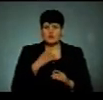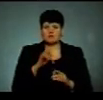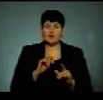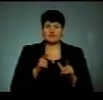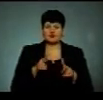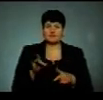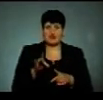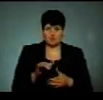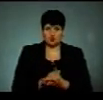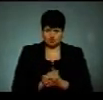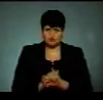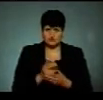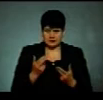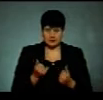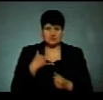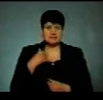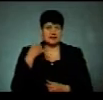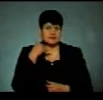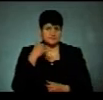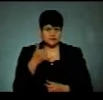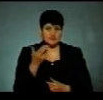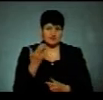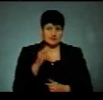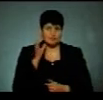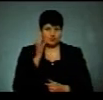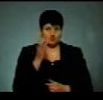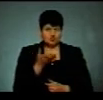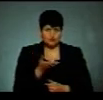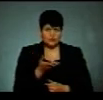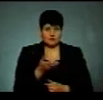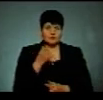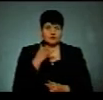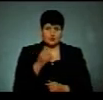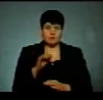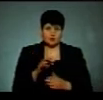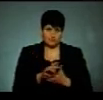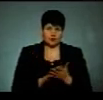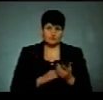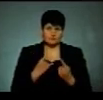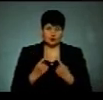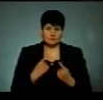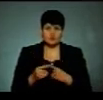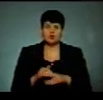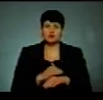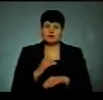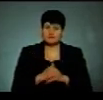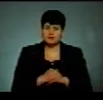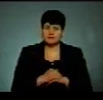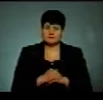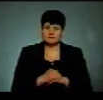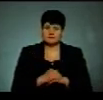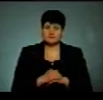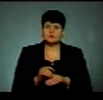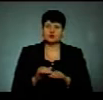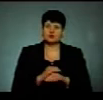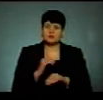газу і таке інше. Мені підказують, що у нас є телефонний дзвінок. Давайте ми перше послухаємо додзвонювача і потім продовжимо нашу розмову. Алло, доброго вечора. Алло,